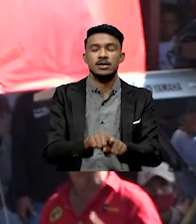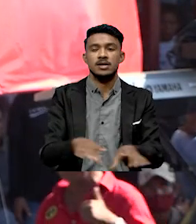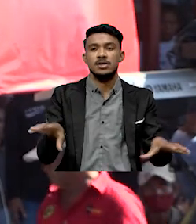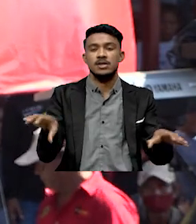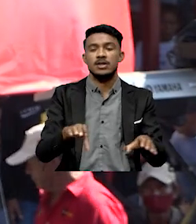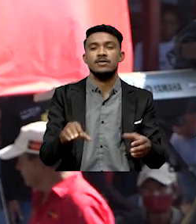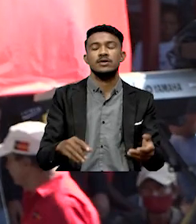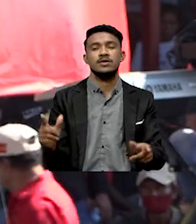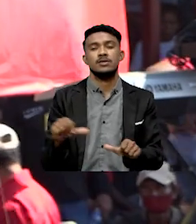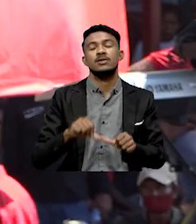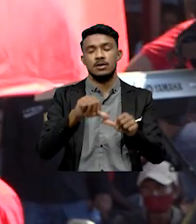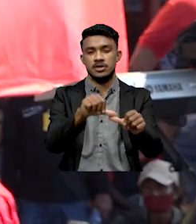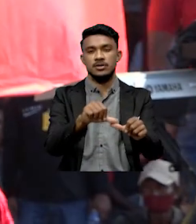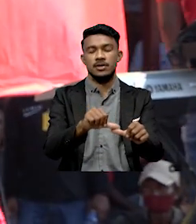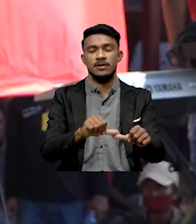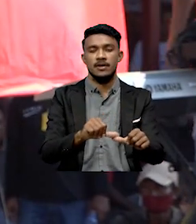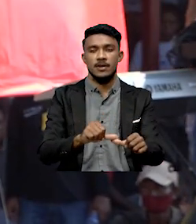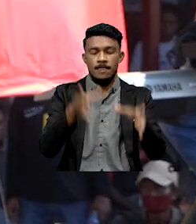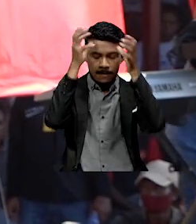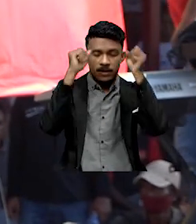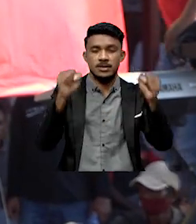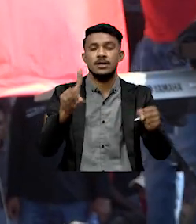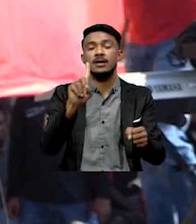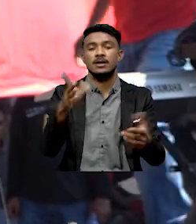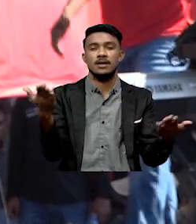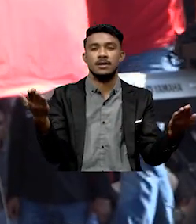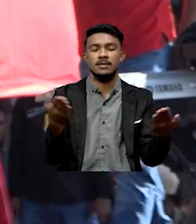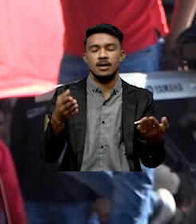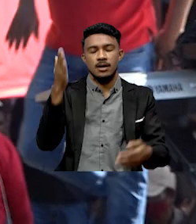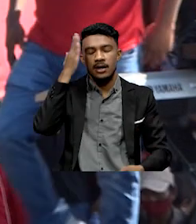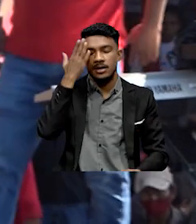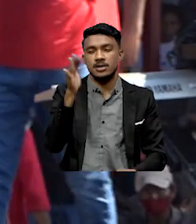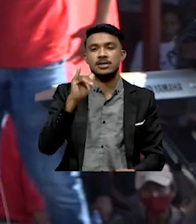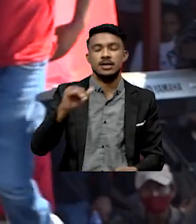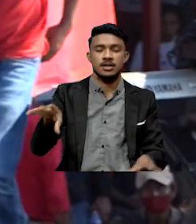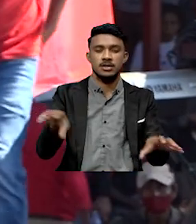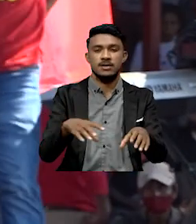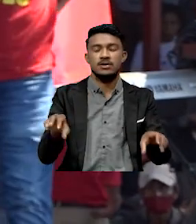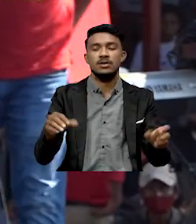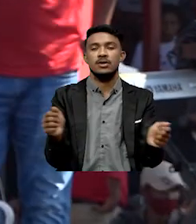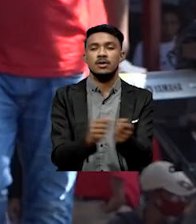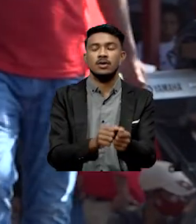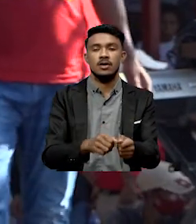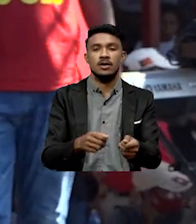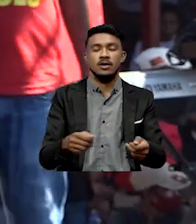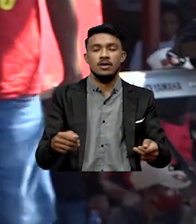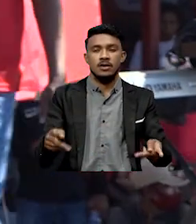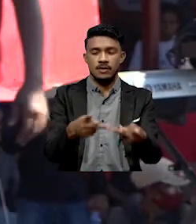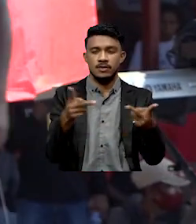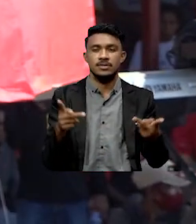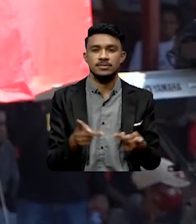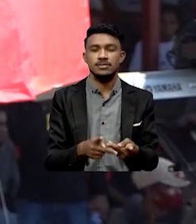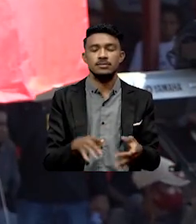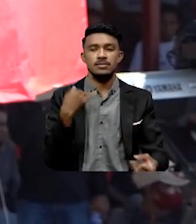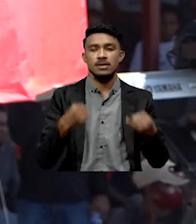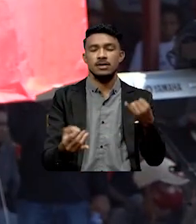executivo. Presidente da Republika ida nia bese hatene mau servisu. O organ judiciai sira. Nia bese